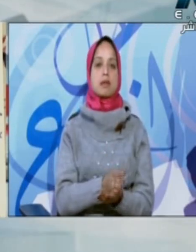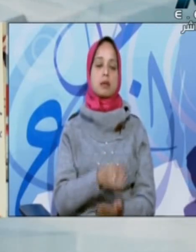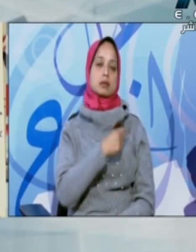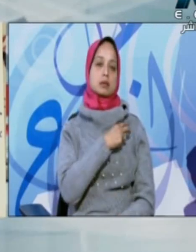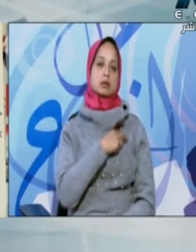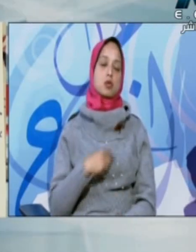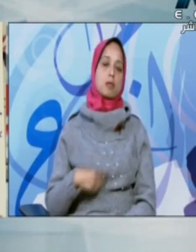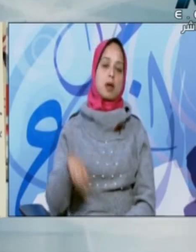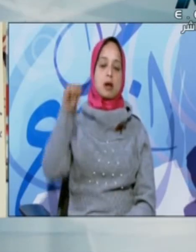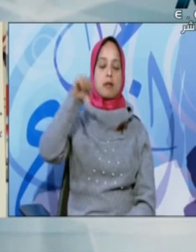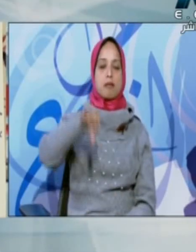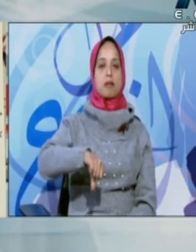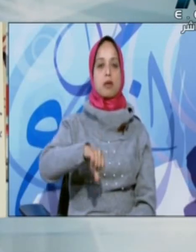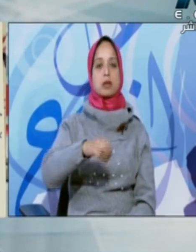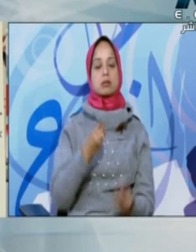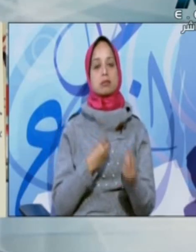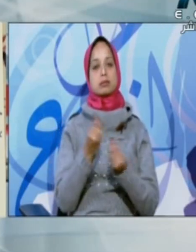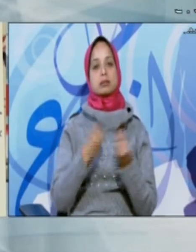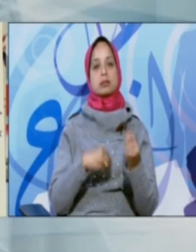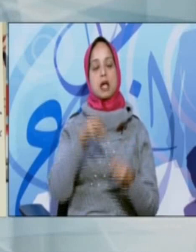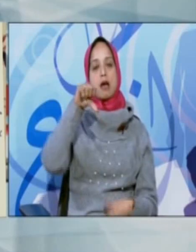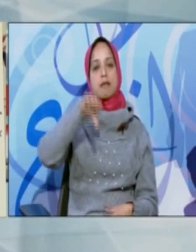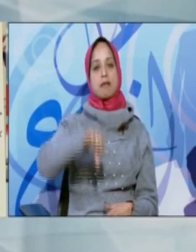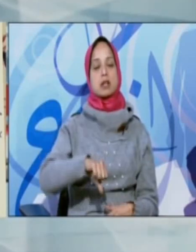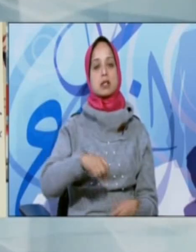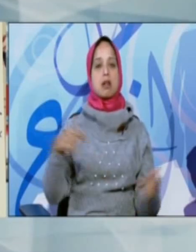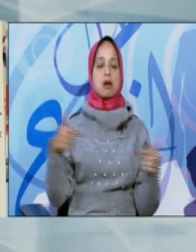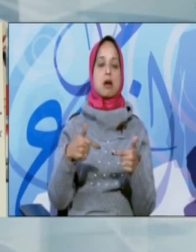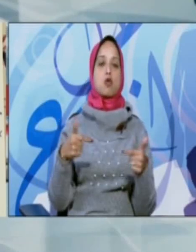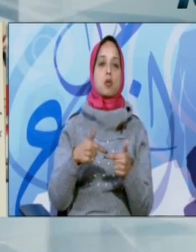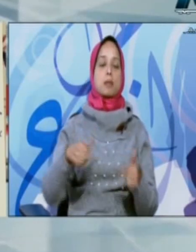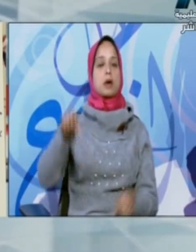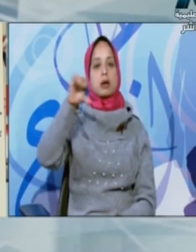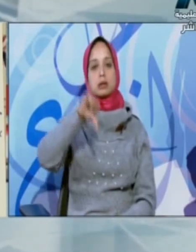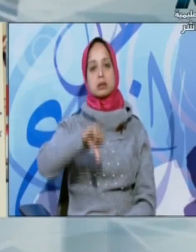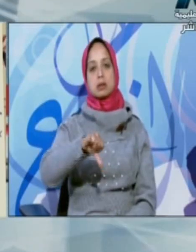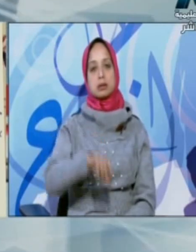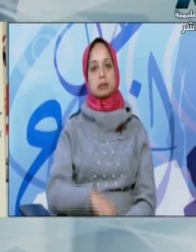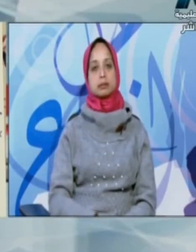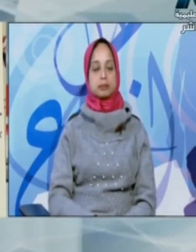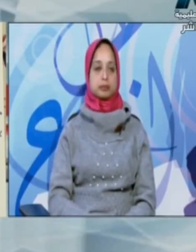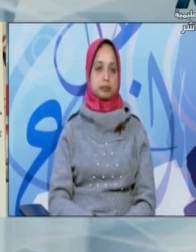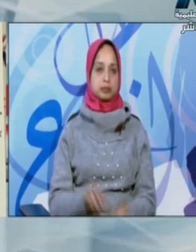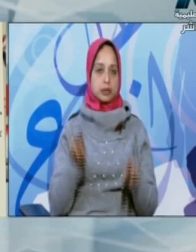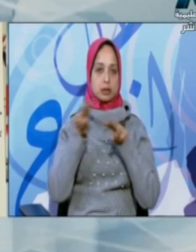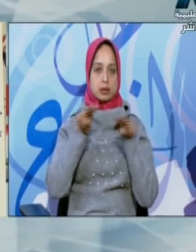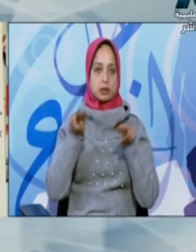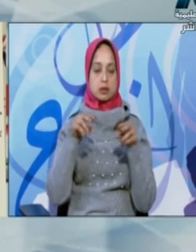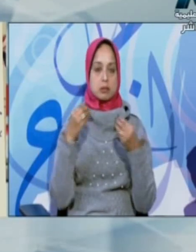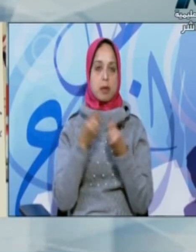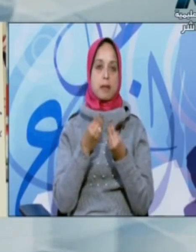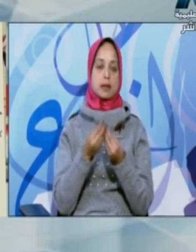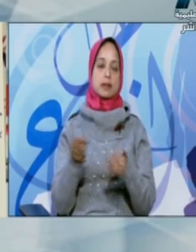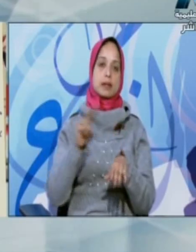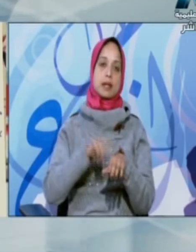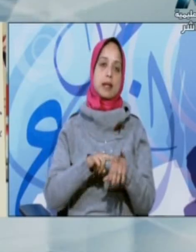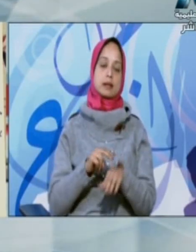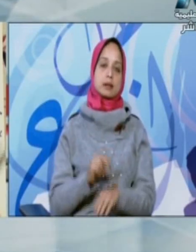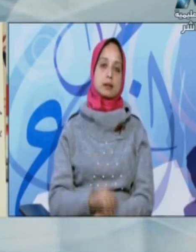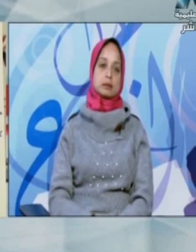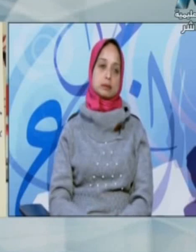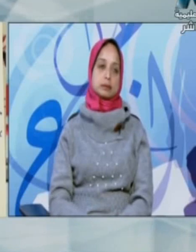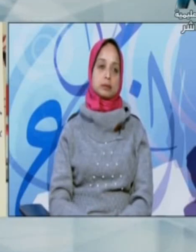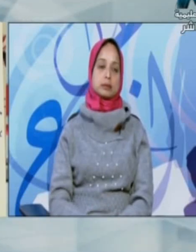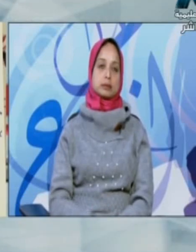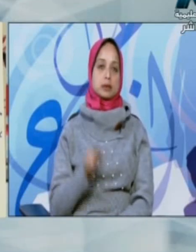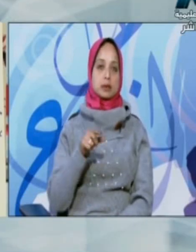مفاوضات فاشلة وحروب خاسرة. ركز معايا تاني كده. تاني